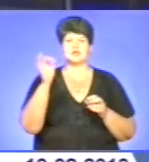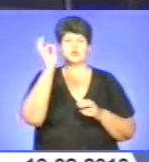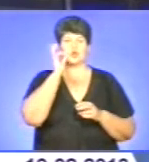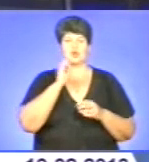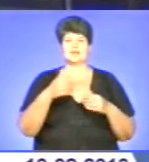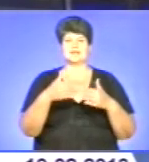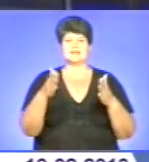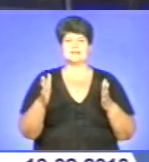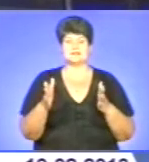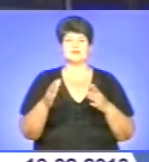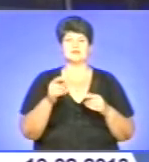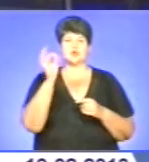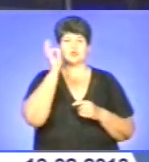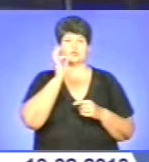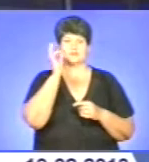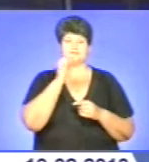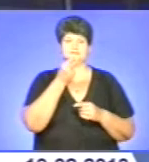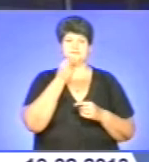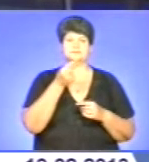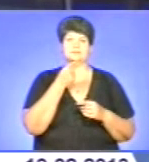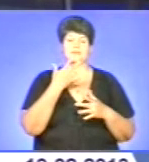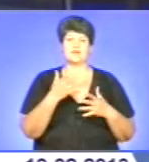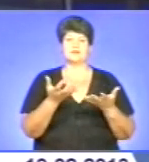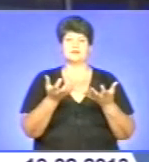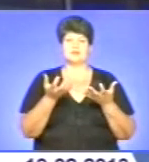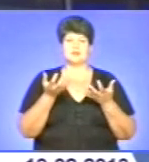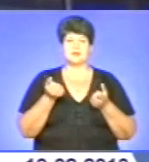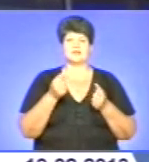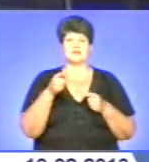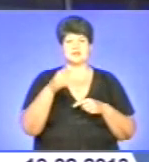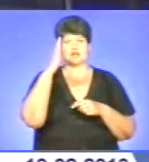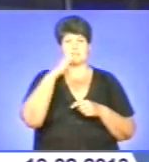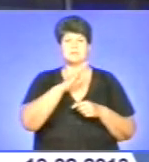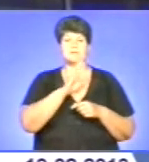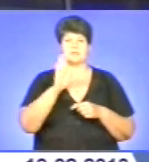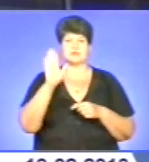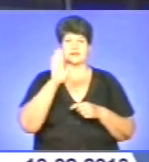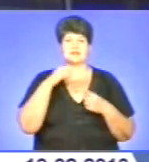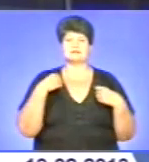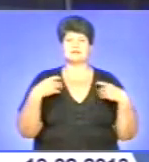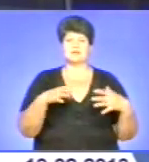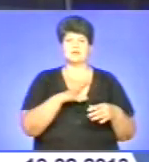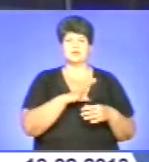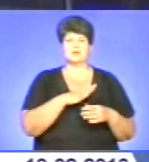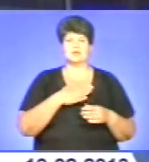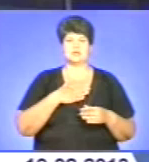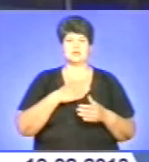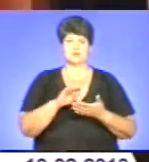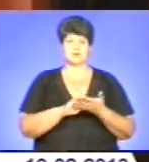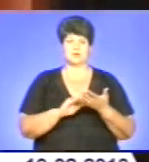щ і щире спілкування отримали не лише запрошені школярі а й їхні батьки на святі побували і наші